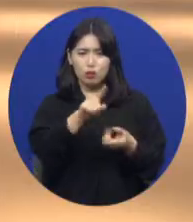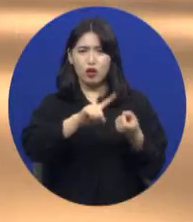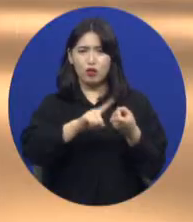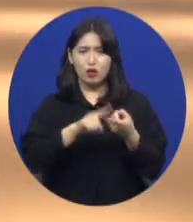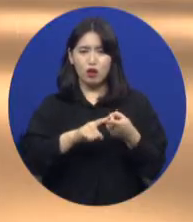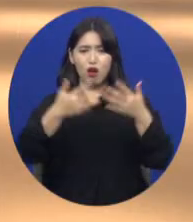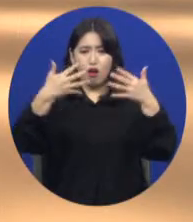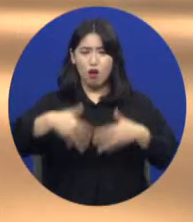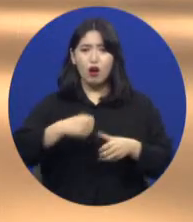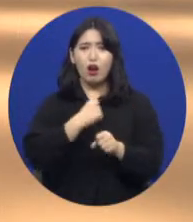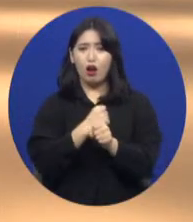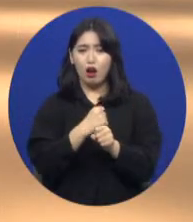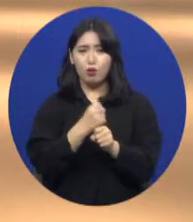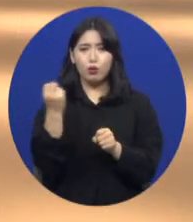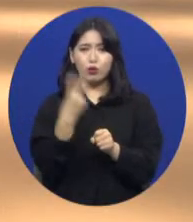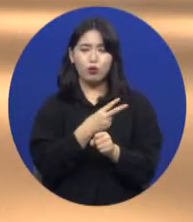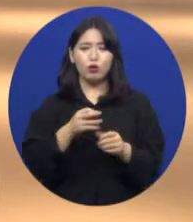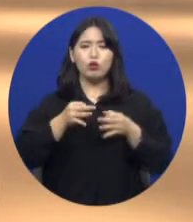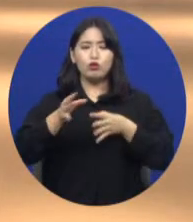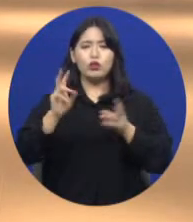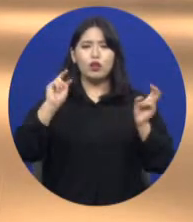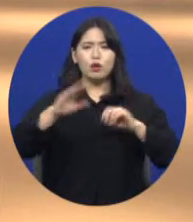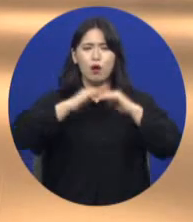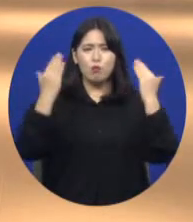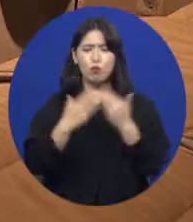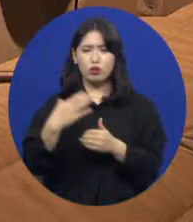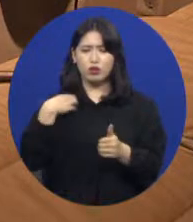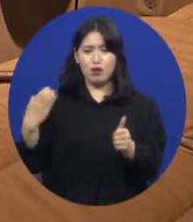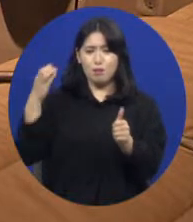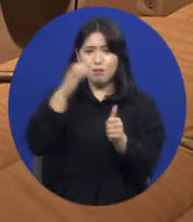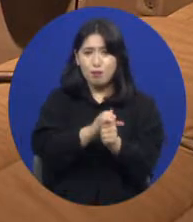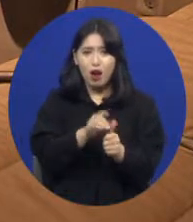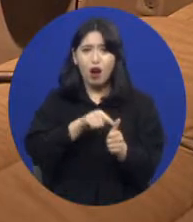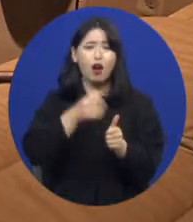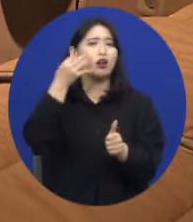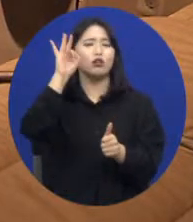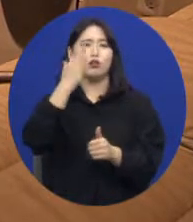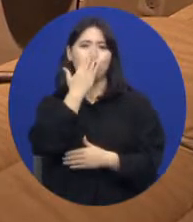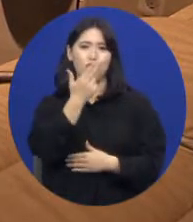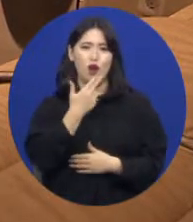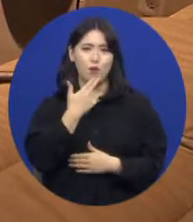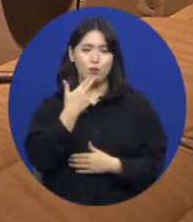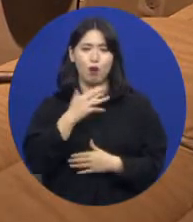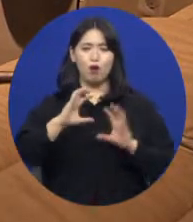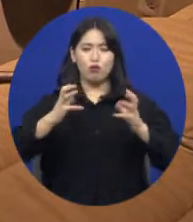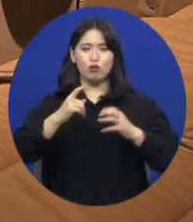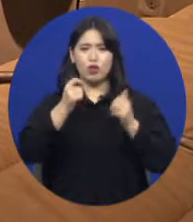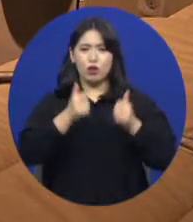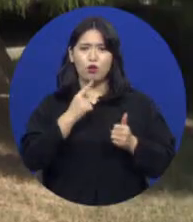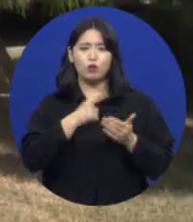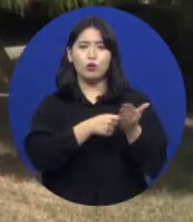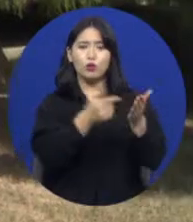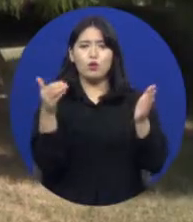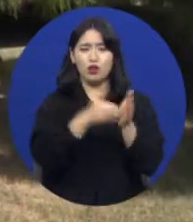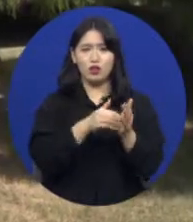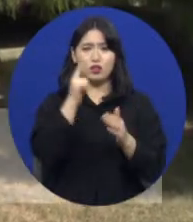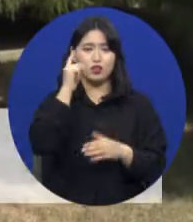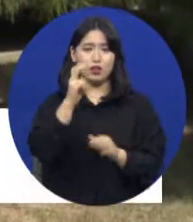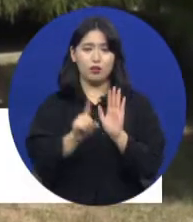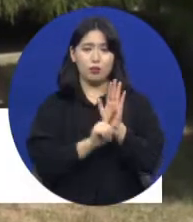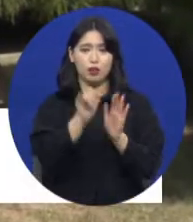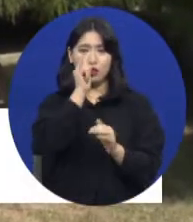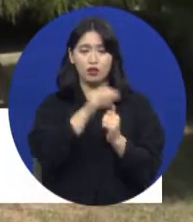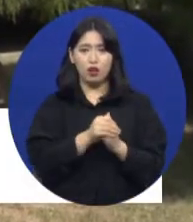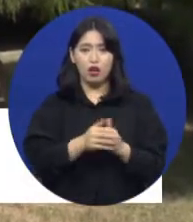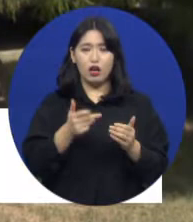개설 허가를 내주고 투자 기업의 모든 책임을 지우는 것은 받아들일 수 없다며 국제소송까지 예고했습니다. 대한민국